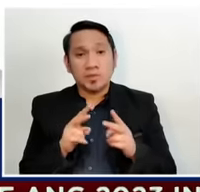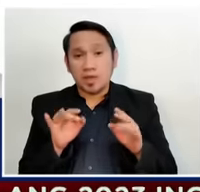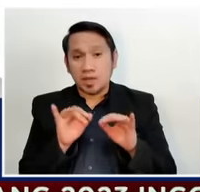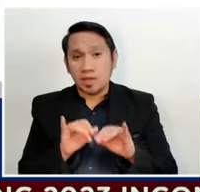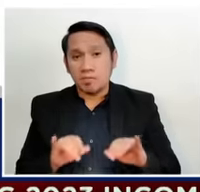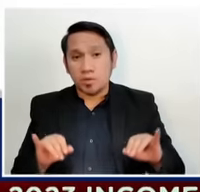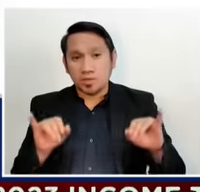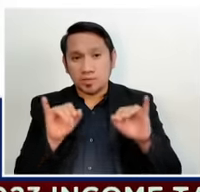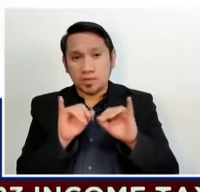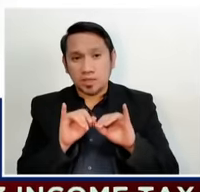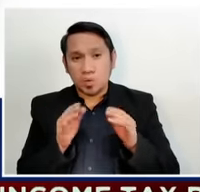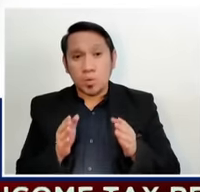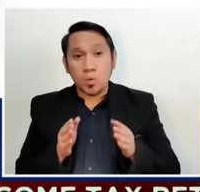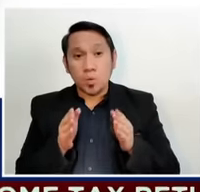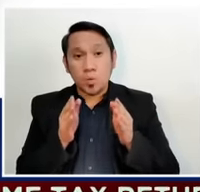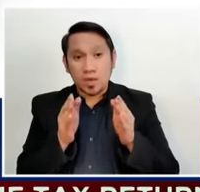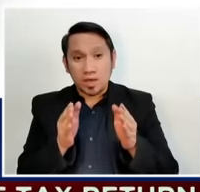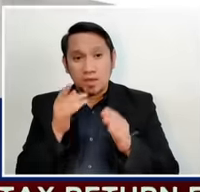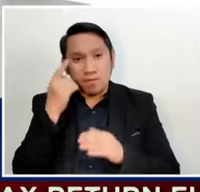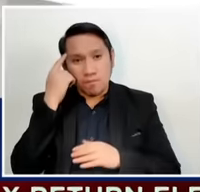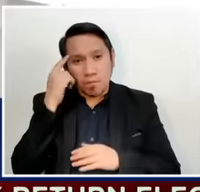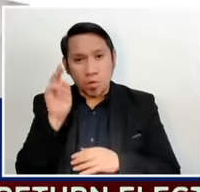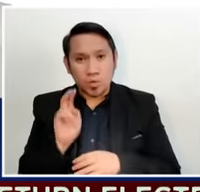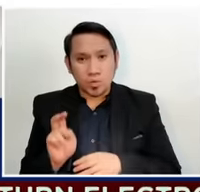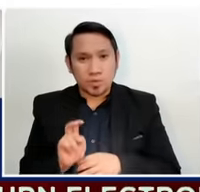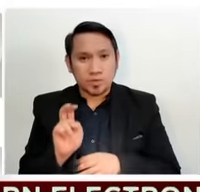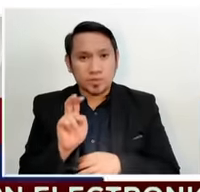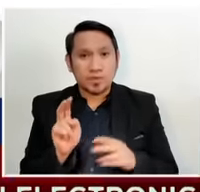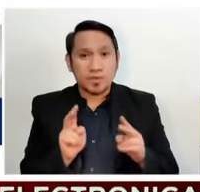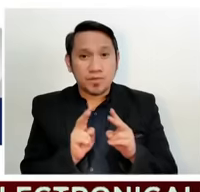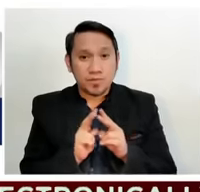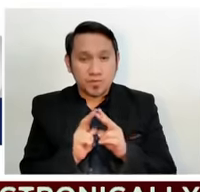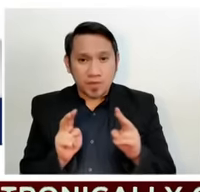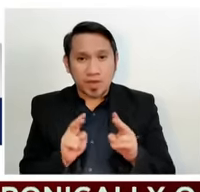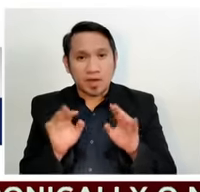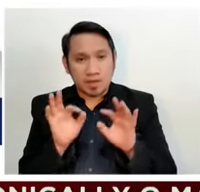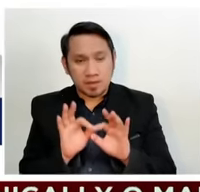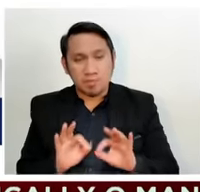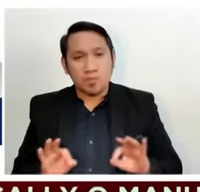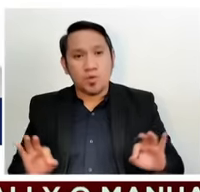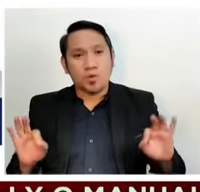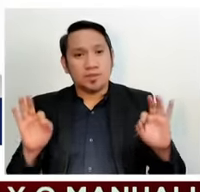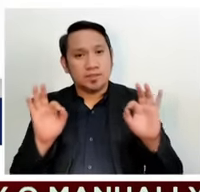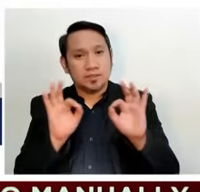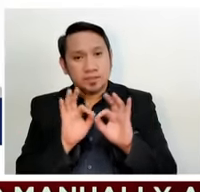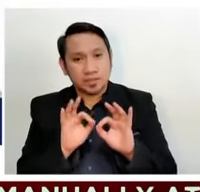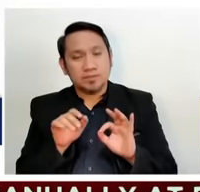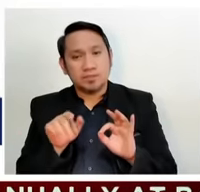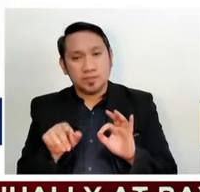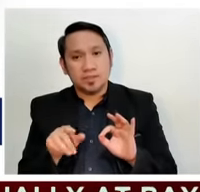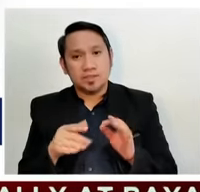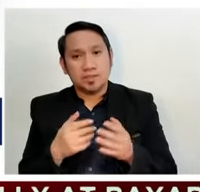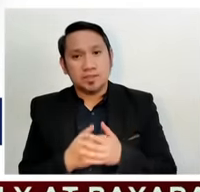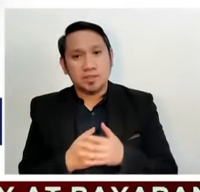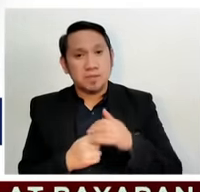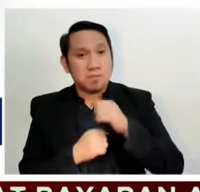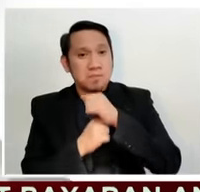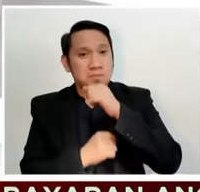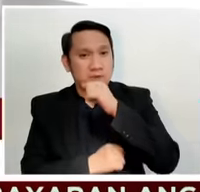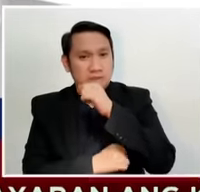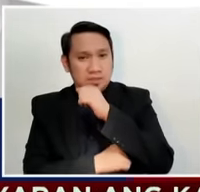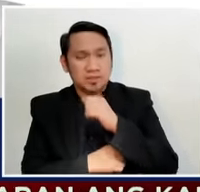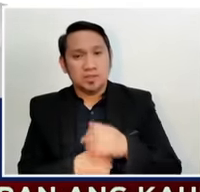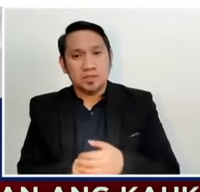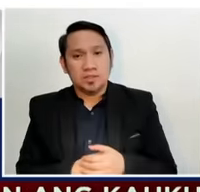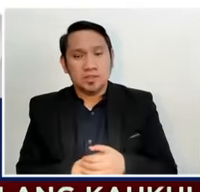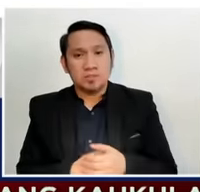highway for travel. So it's a very, very important important bridge. Again,